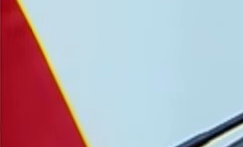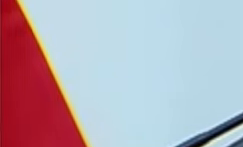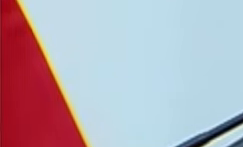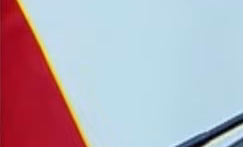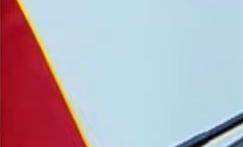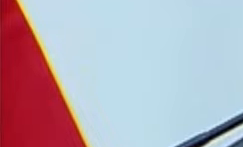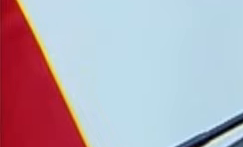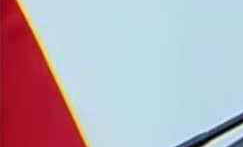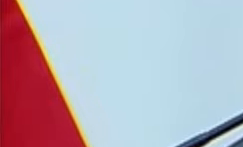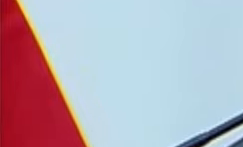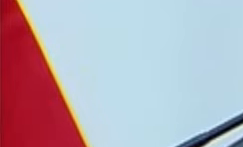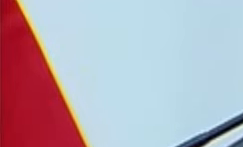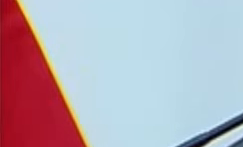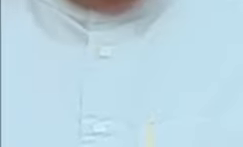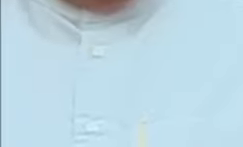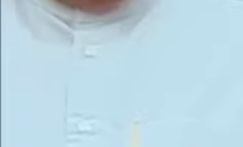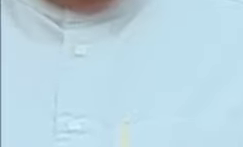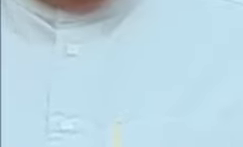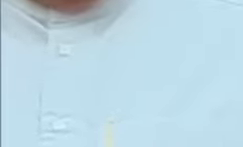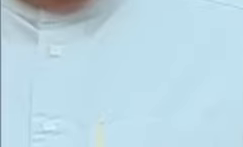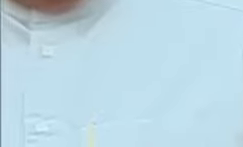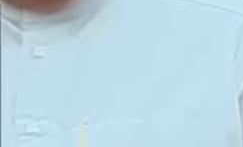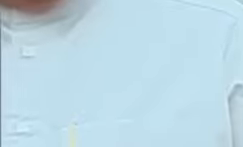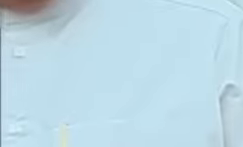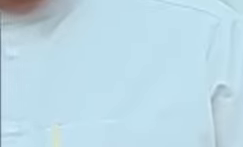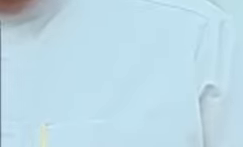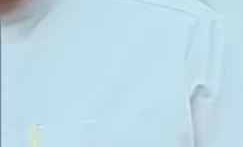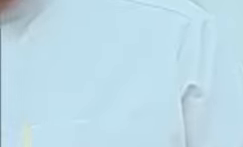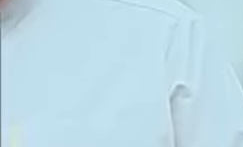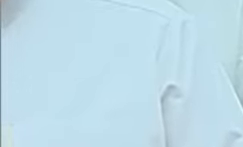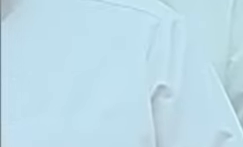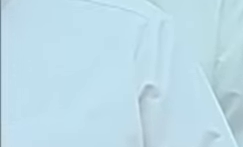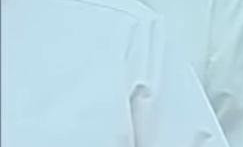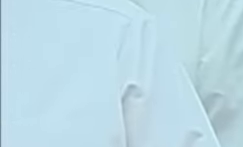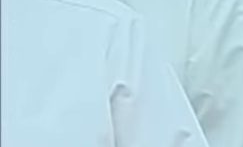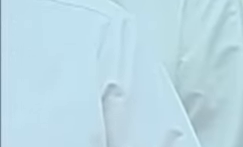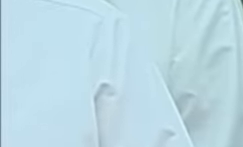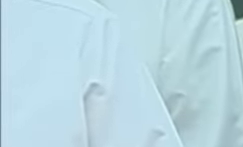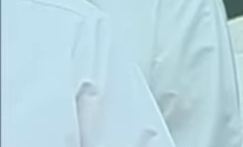واليمن والبركات. تأتي هذه الزيارة